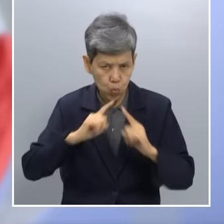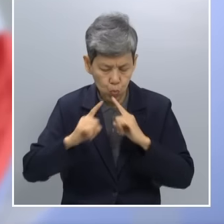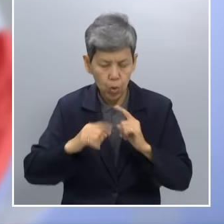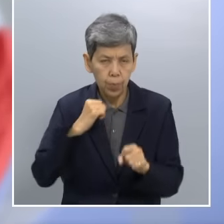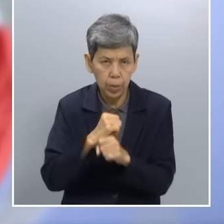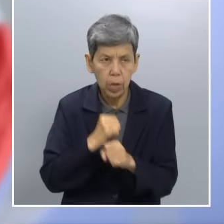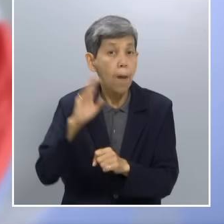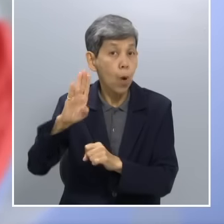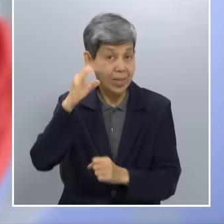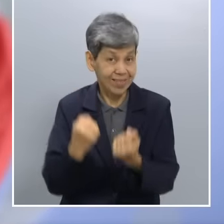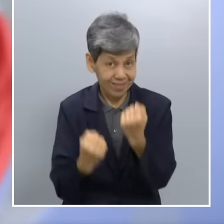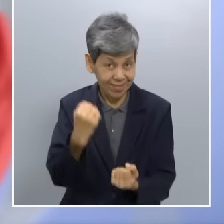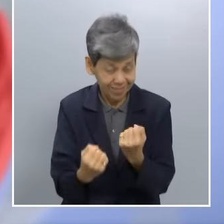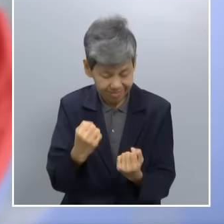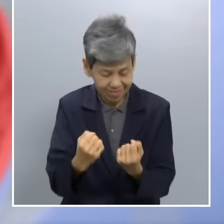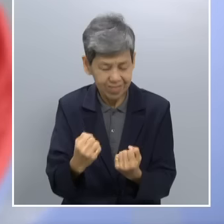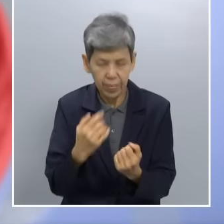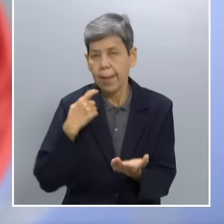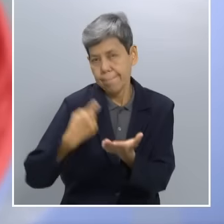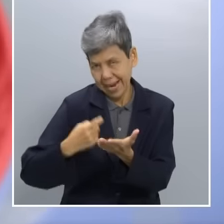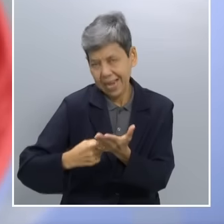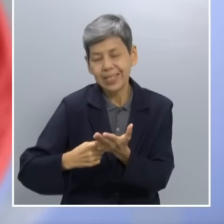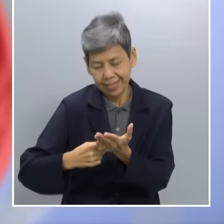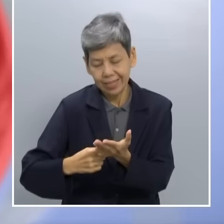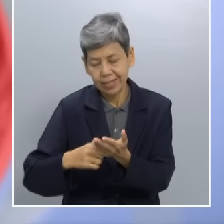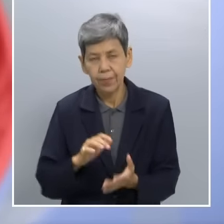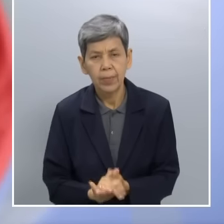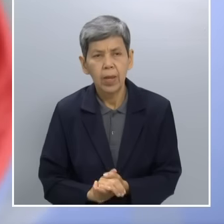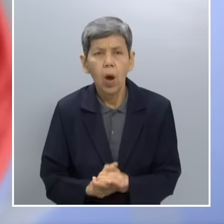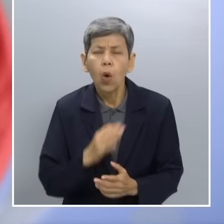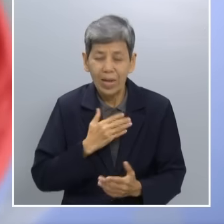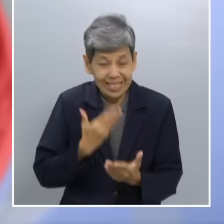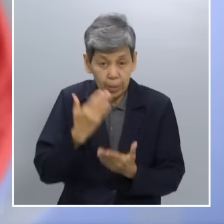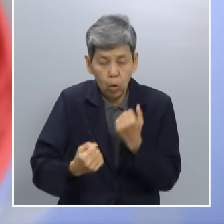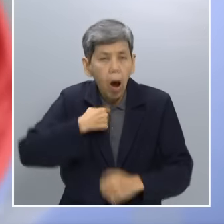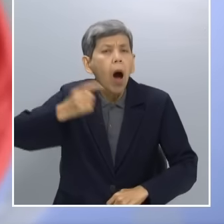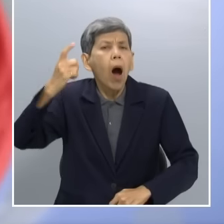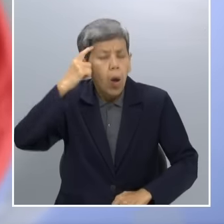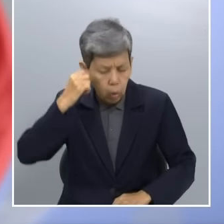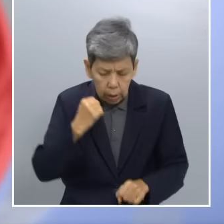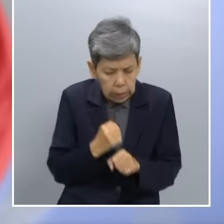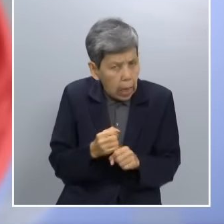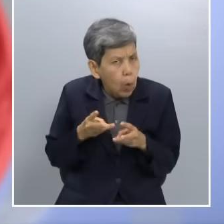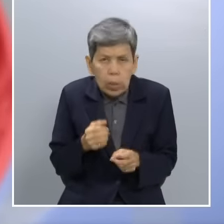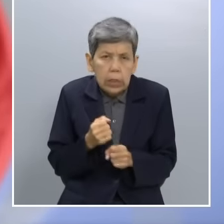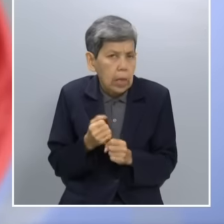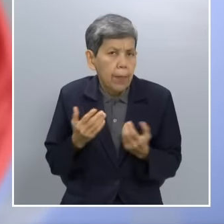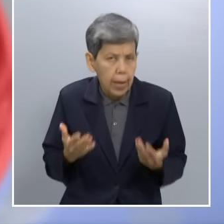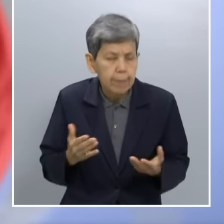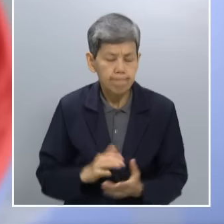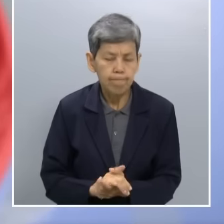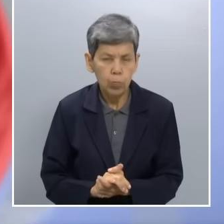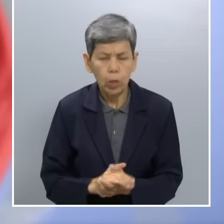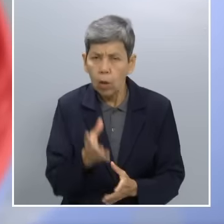เราของบริษัทรถแล้วก็เรื่องของประกันด้วยอืคนที่กำลังจะซื้อรถจะได้รู้ว่าเราจะต้องทำยังไงต่อไปค่ะอันนี้เป็น